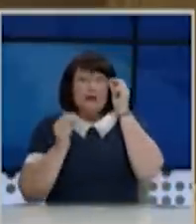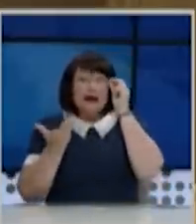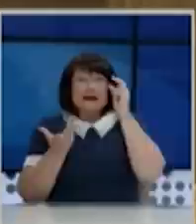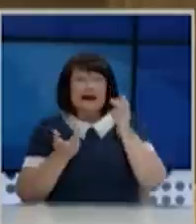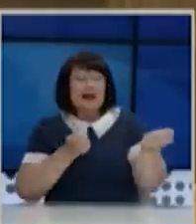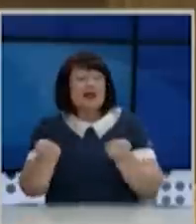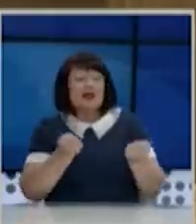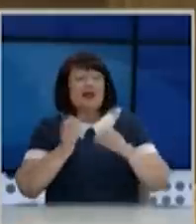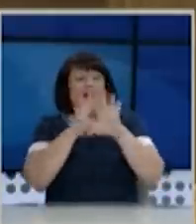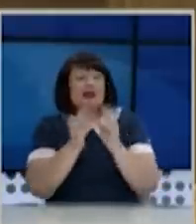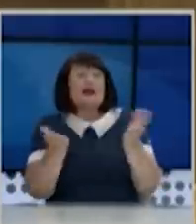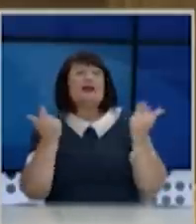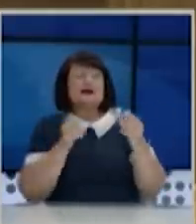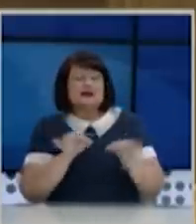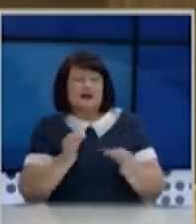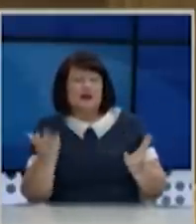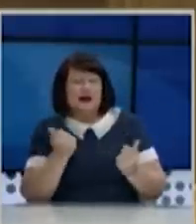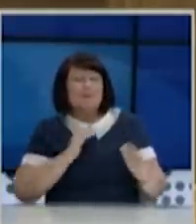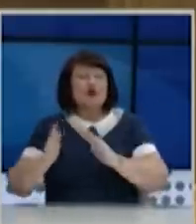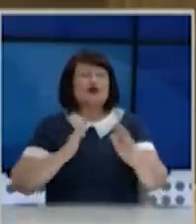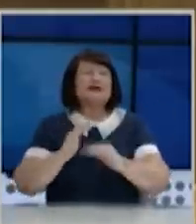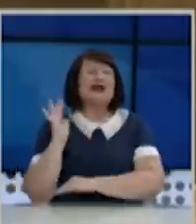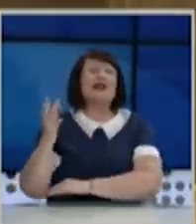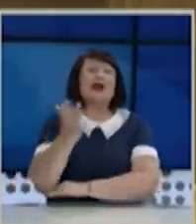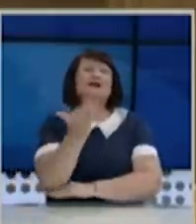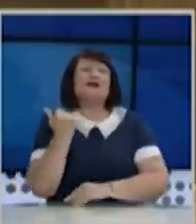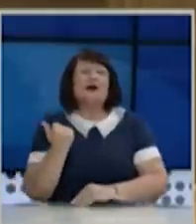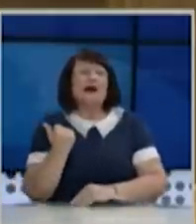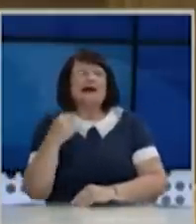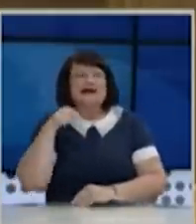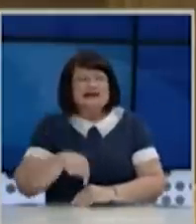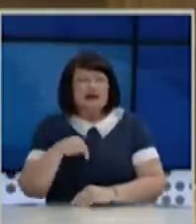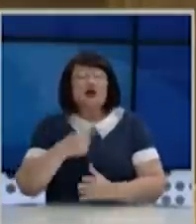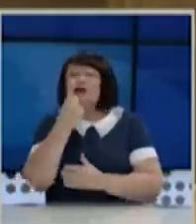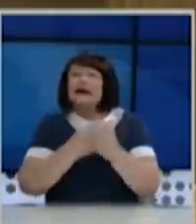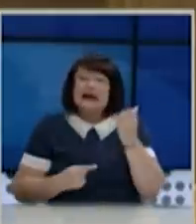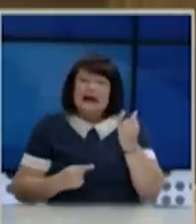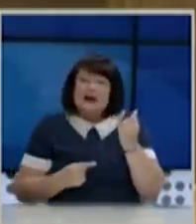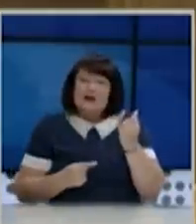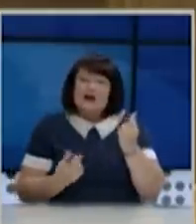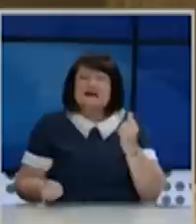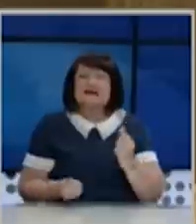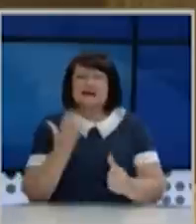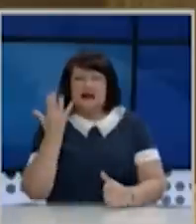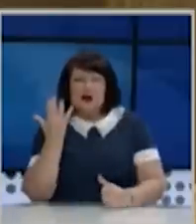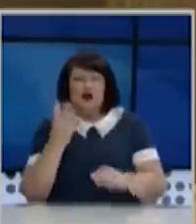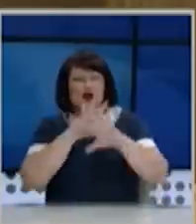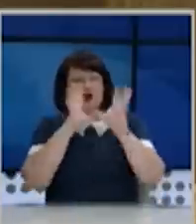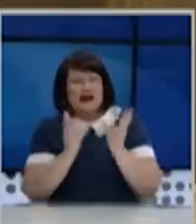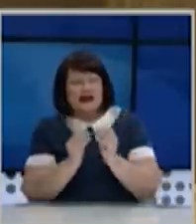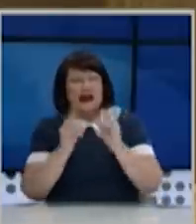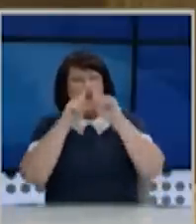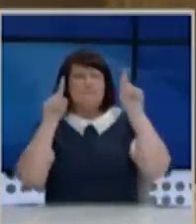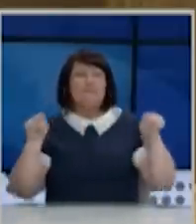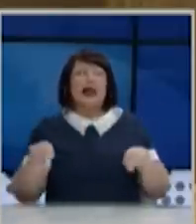ολοκληρωμένης διαχείρισης και προστασίας των δασών, και σε αυτό το πλαίσιο λείπει ένα σύγχρονο συνολικό